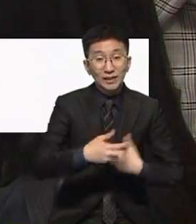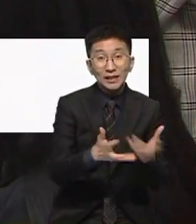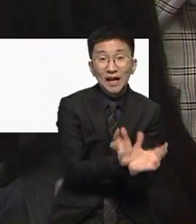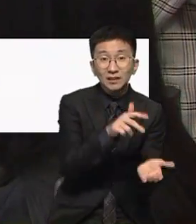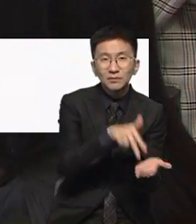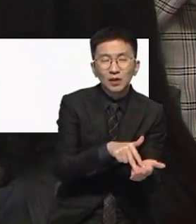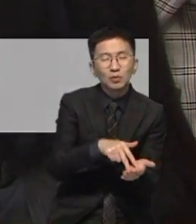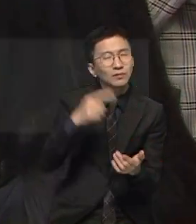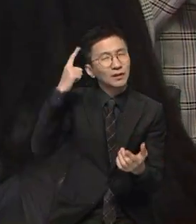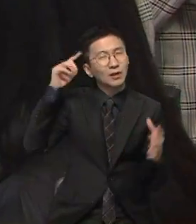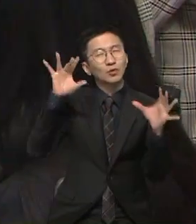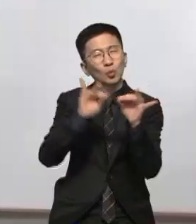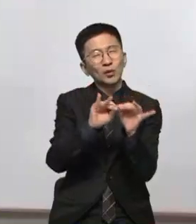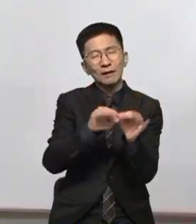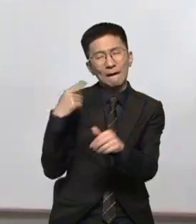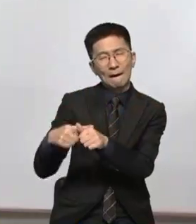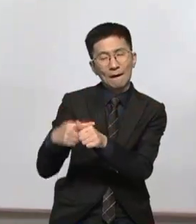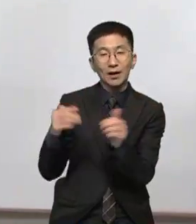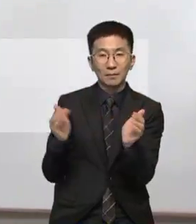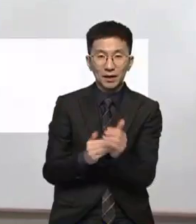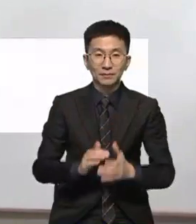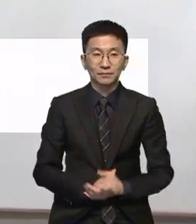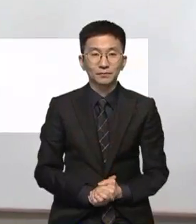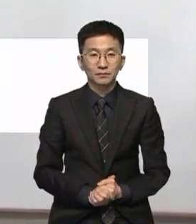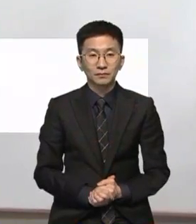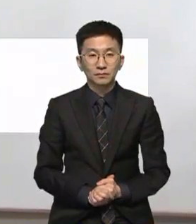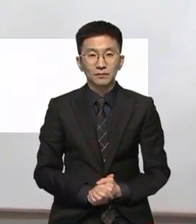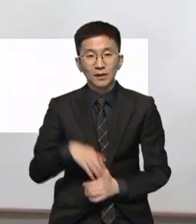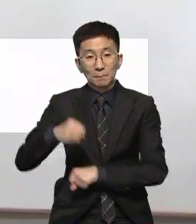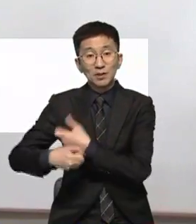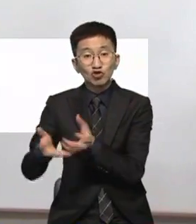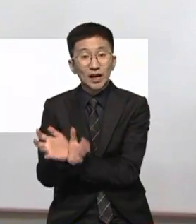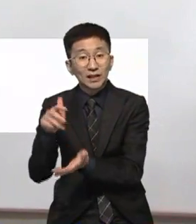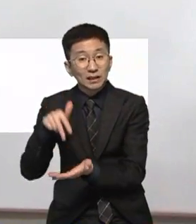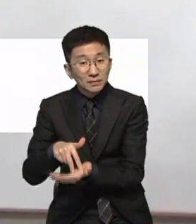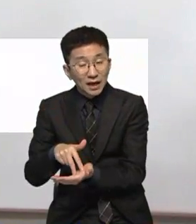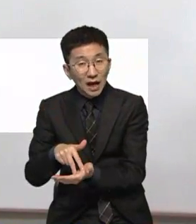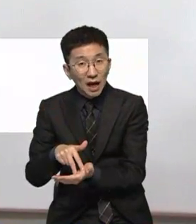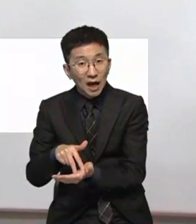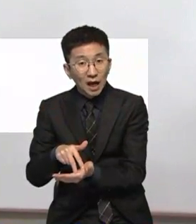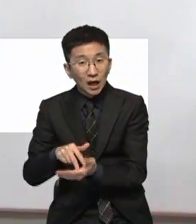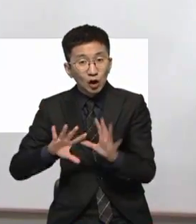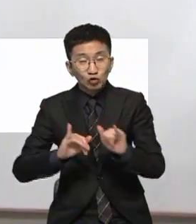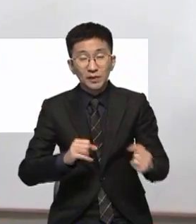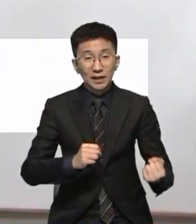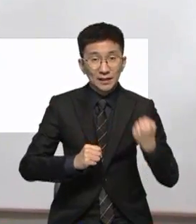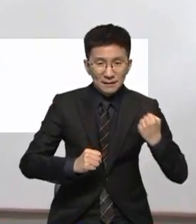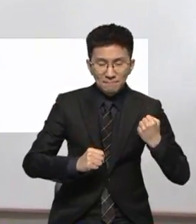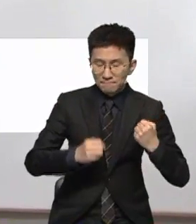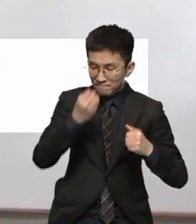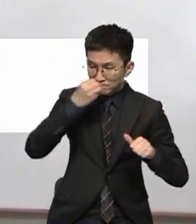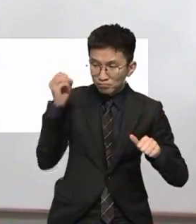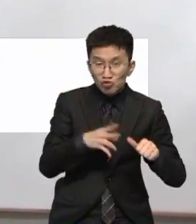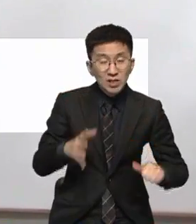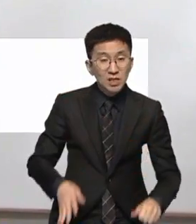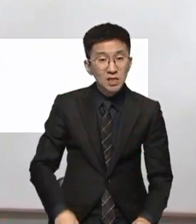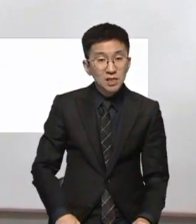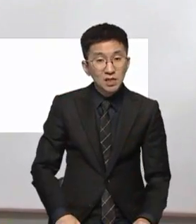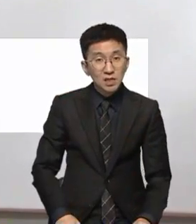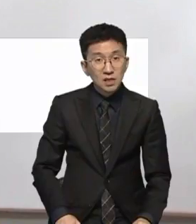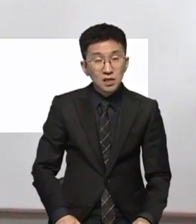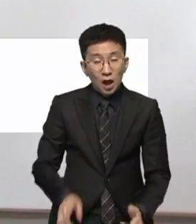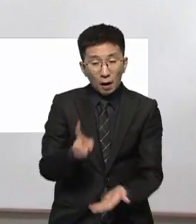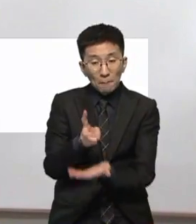정의당도 비판에 가세했습니다. 다수당이 되자 소수의 의견을 완전히 묵살하고